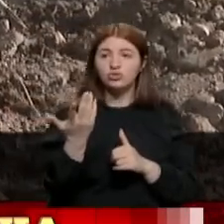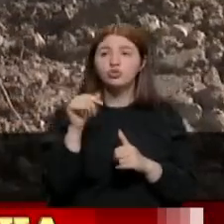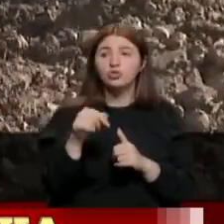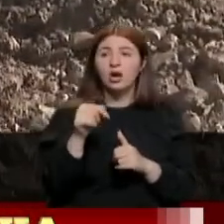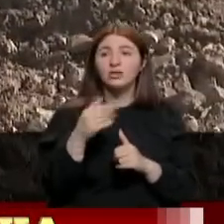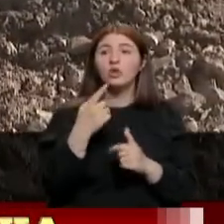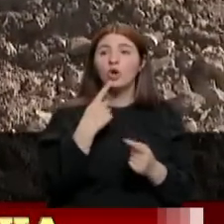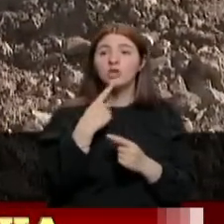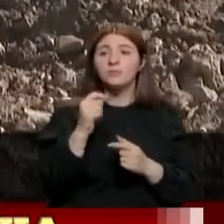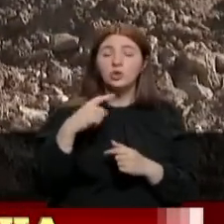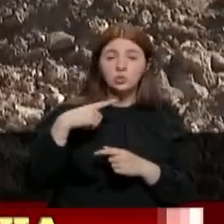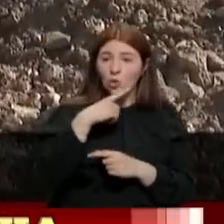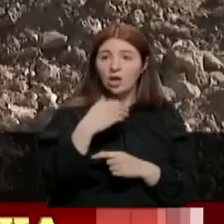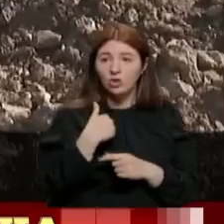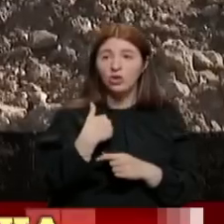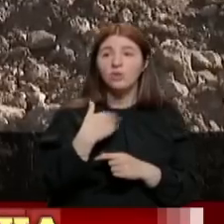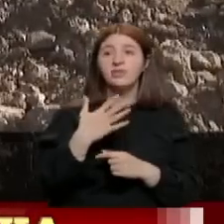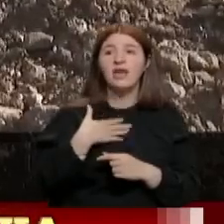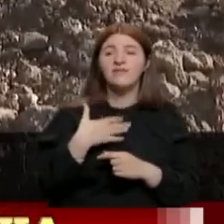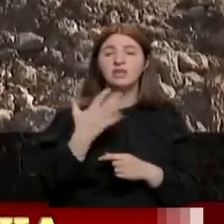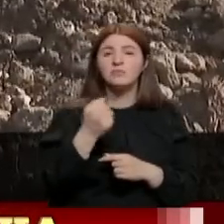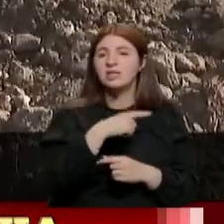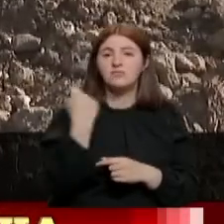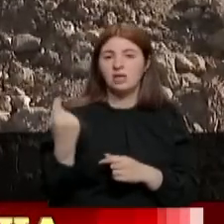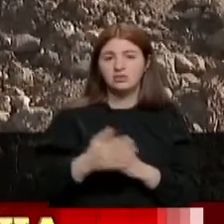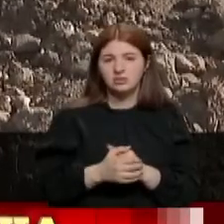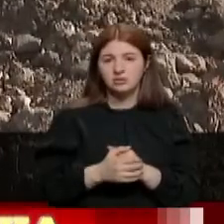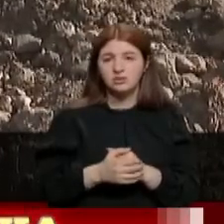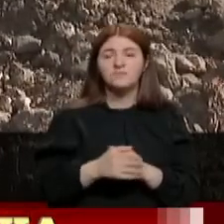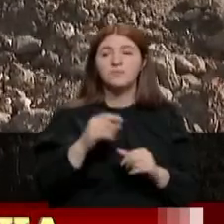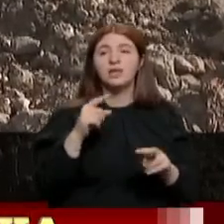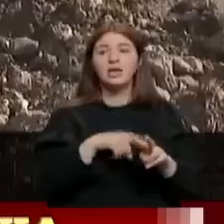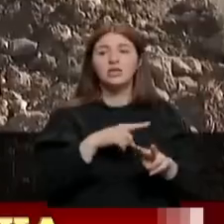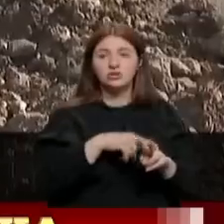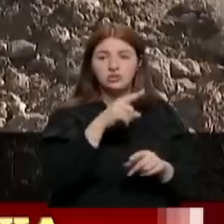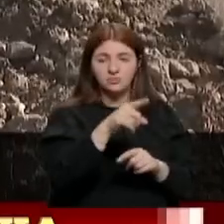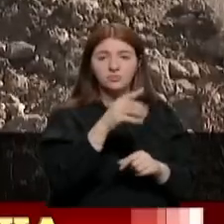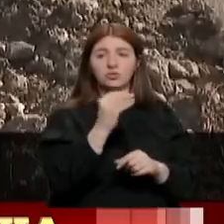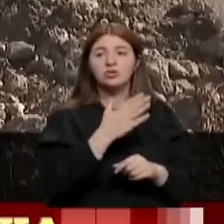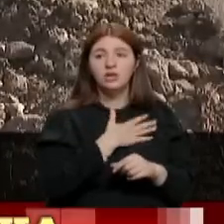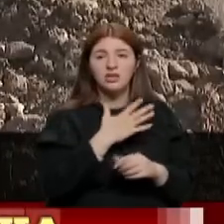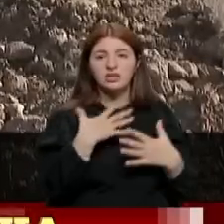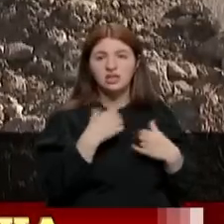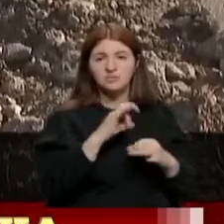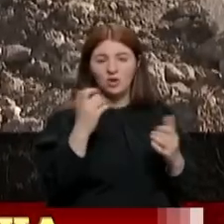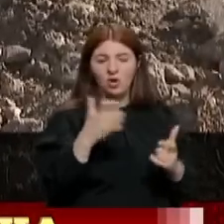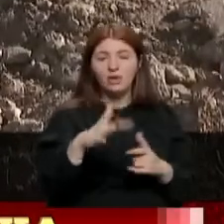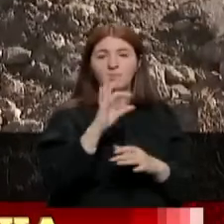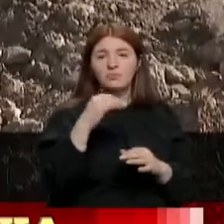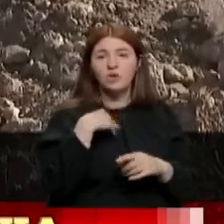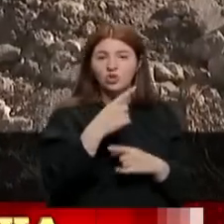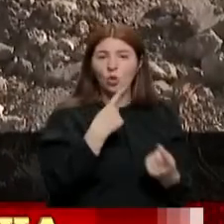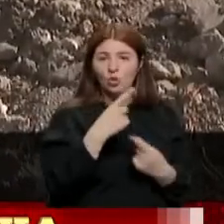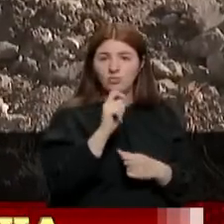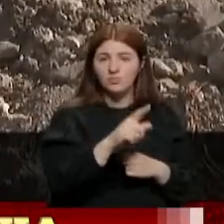şu anda konuşmakta da çok zorlanıyorum. Nefes almak imkansız. Yeşim, evet çok sağlıksız bir ortam, tam da biz de